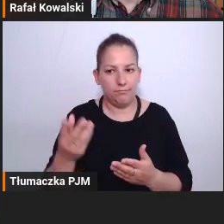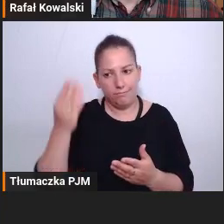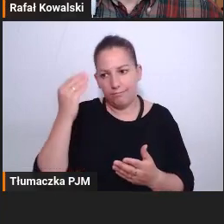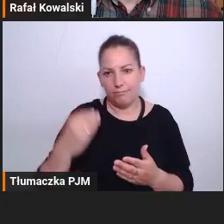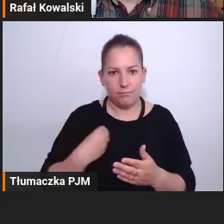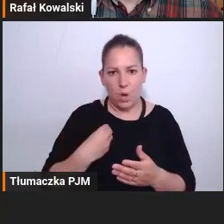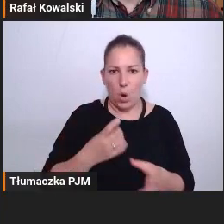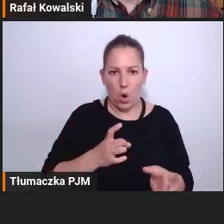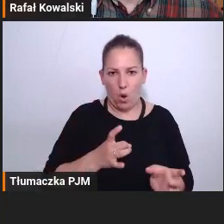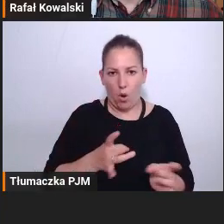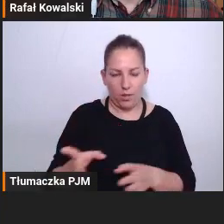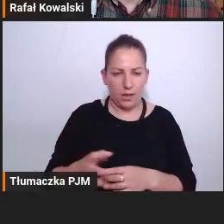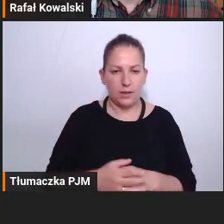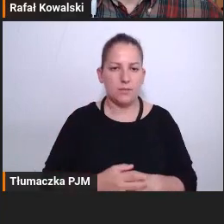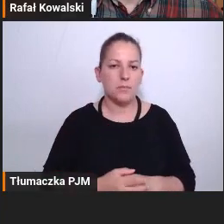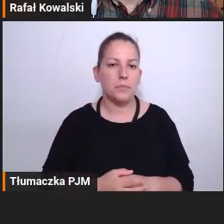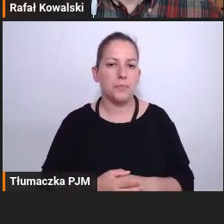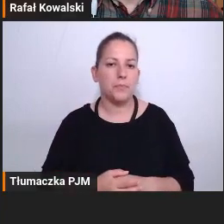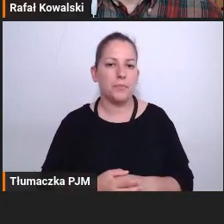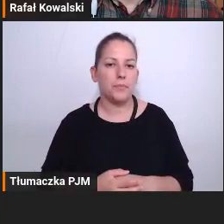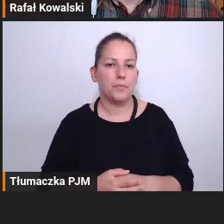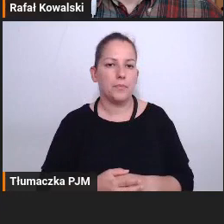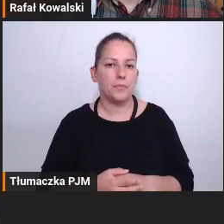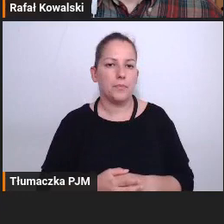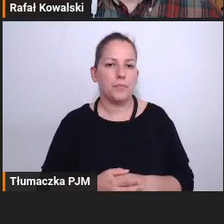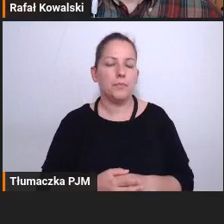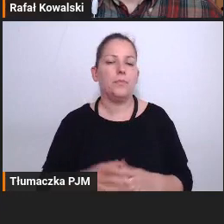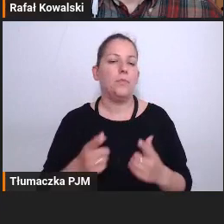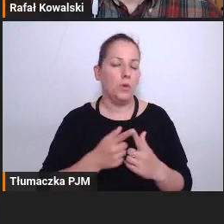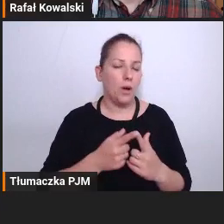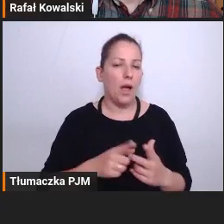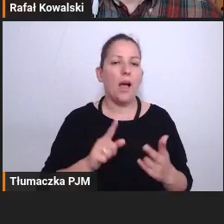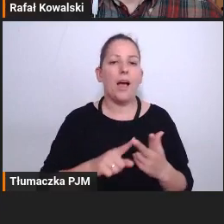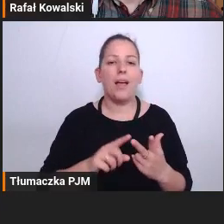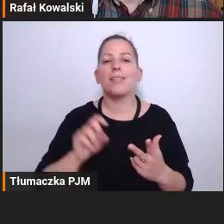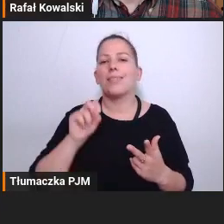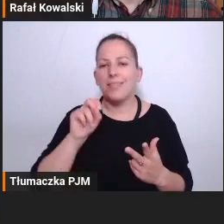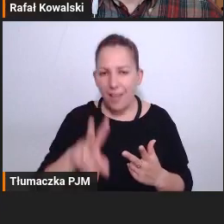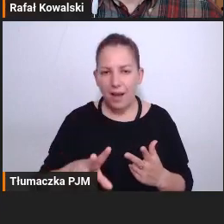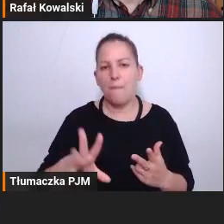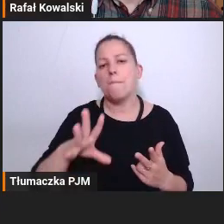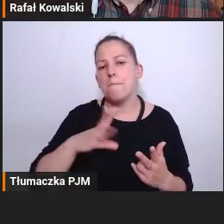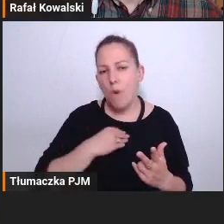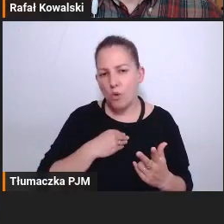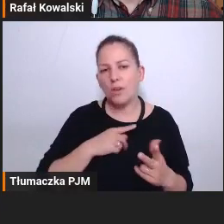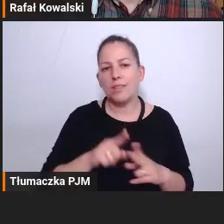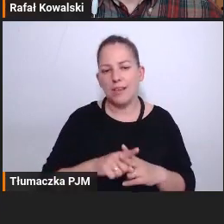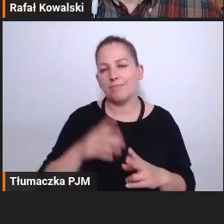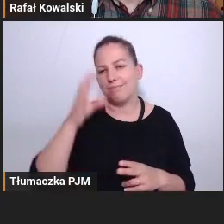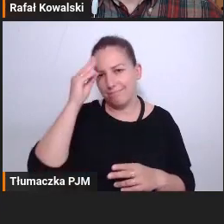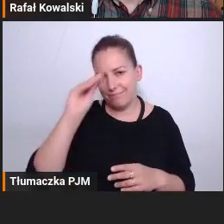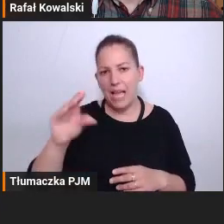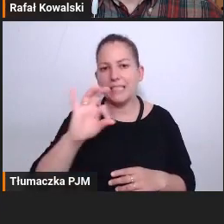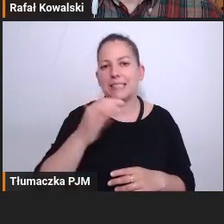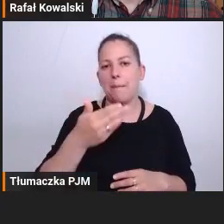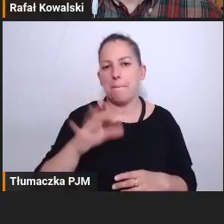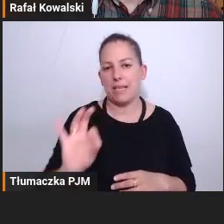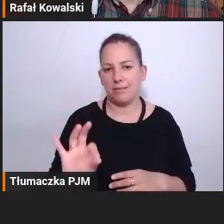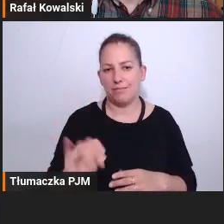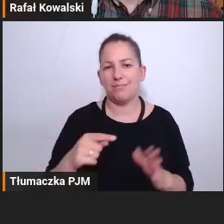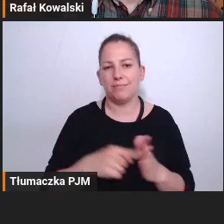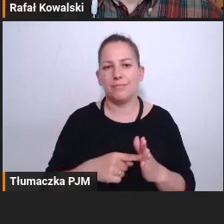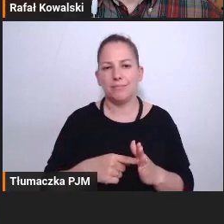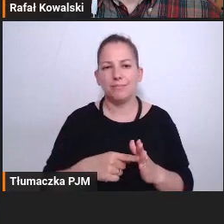udzielona niezwłocznie. To jest druga rzecz i tak jak najbardziej może być to złożone SMS-em, no bo to jest właśnie ta